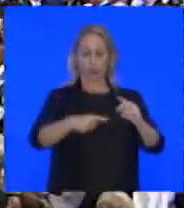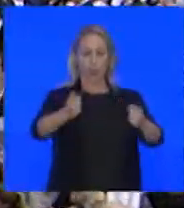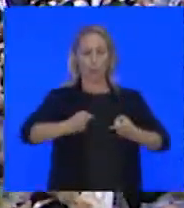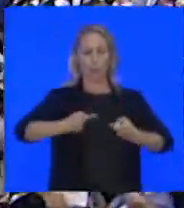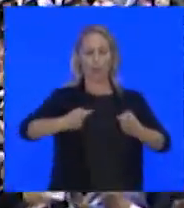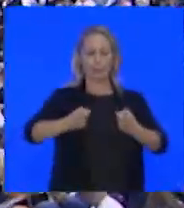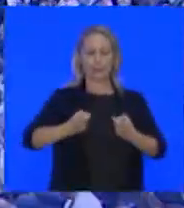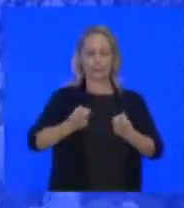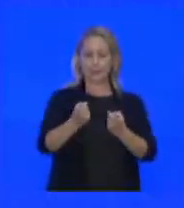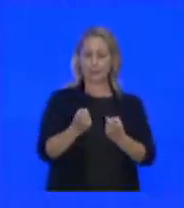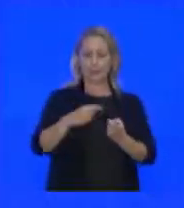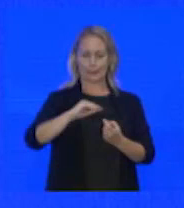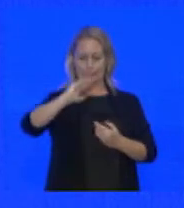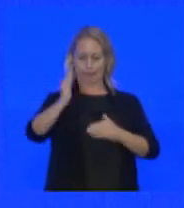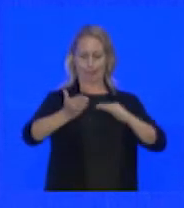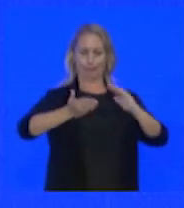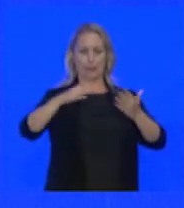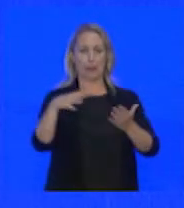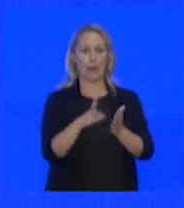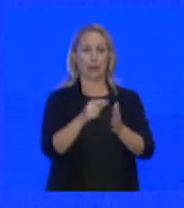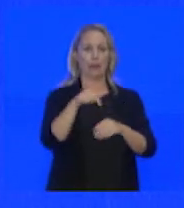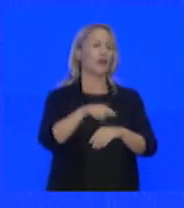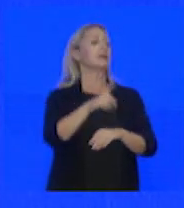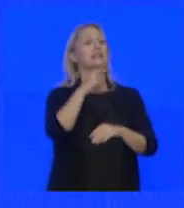καθημερινά. Από τα δημοσιονομικά δεσμά